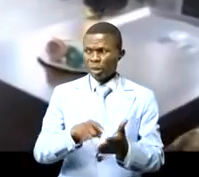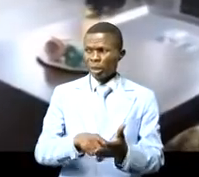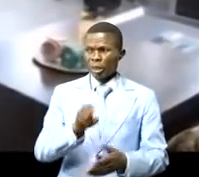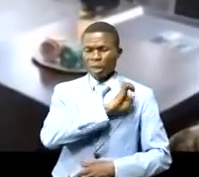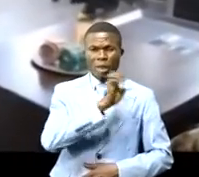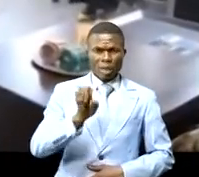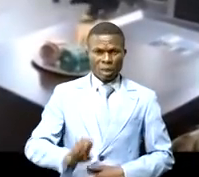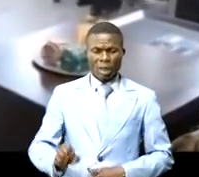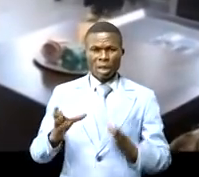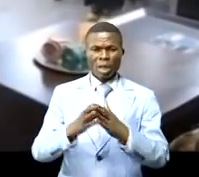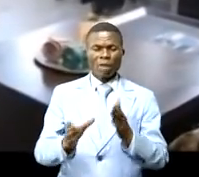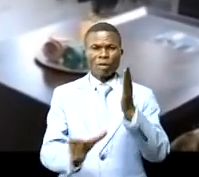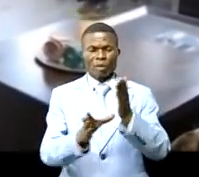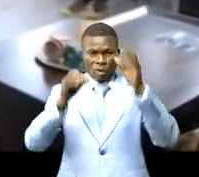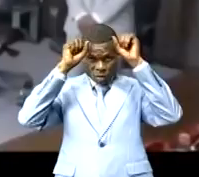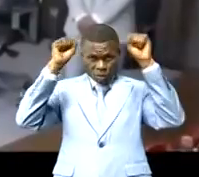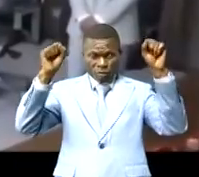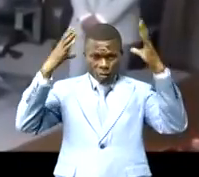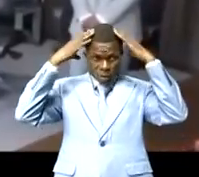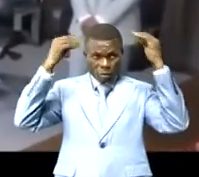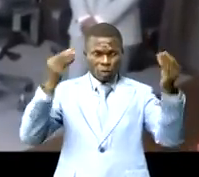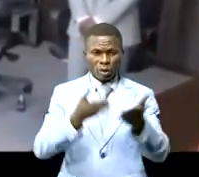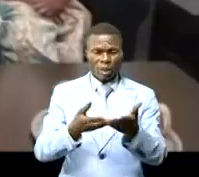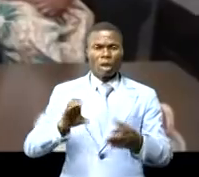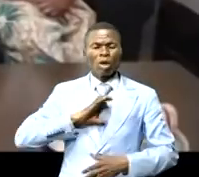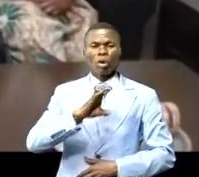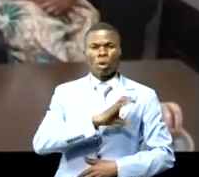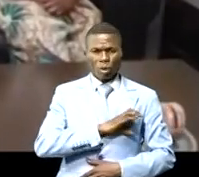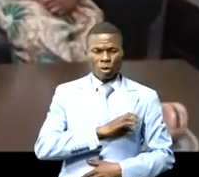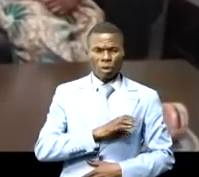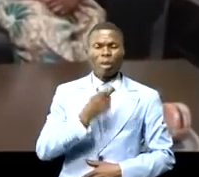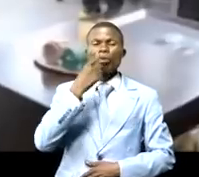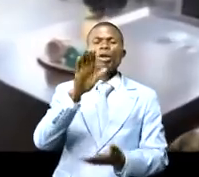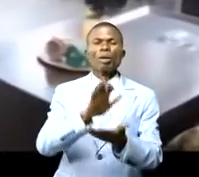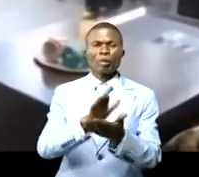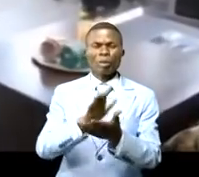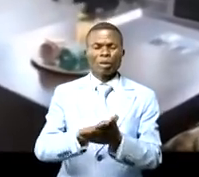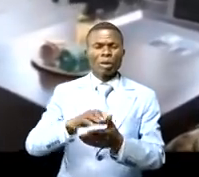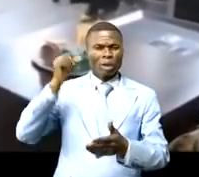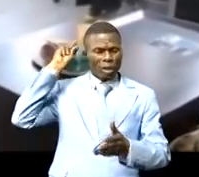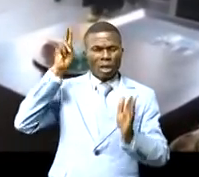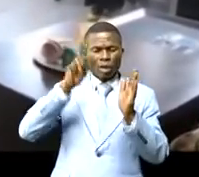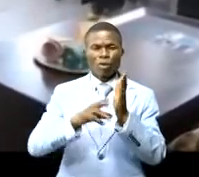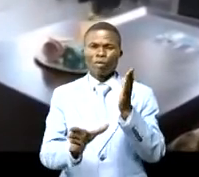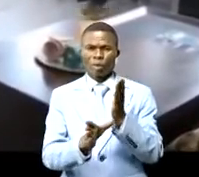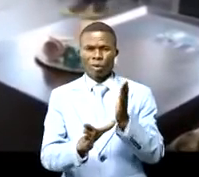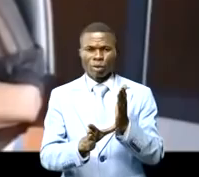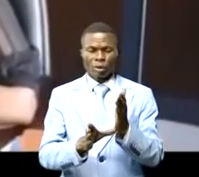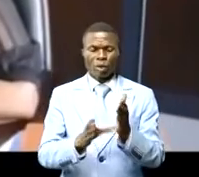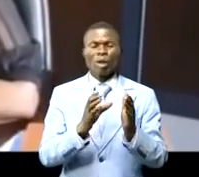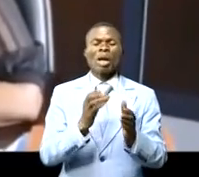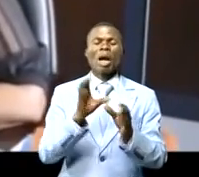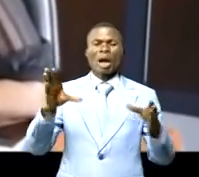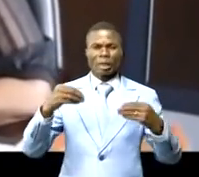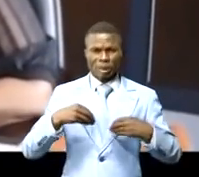Emmanuel, accompagné de son vice-président Moïse Mwanza et son comité, ont remercié le gouverneur intérimaire pour sa